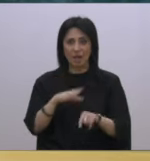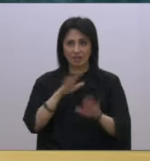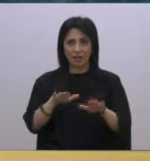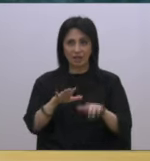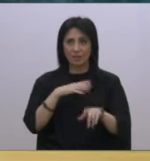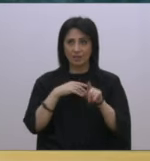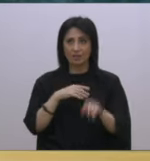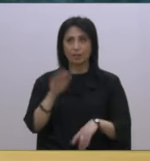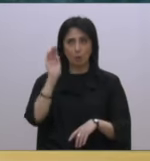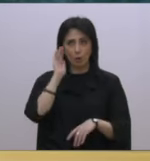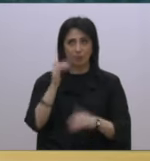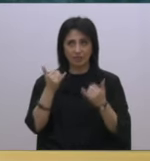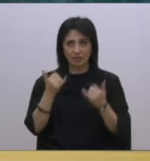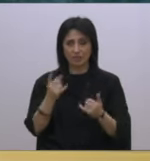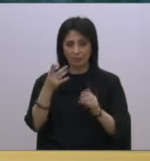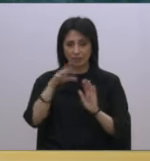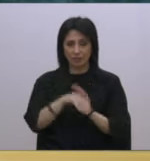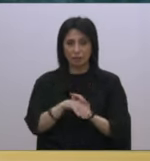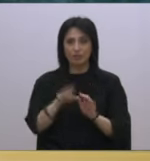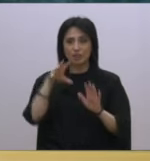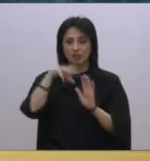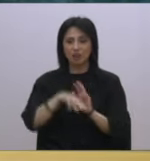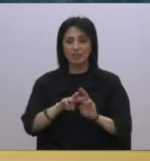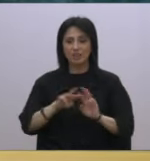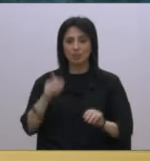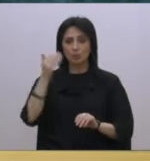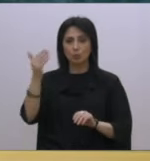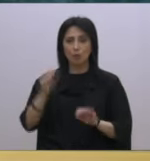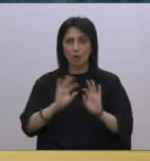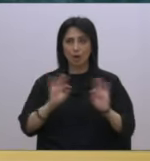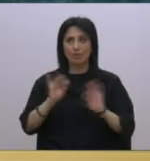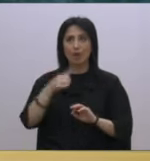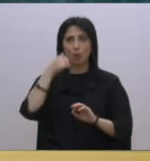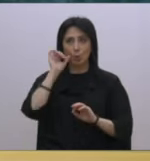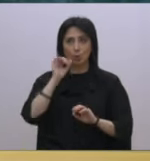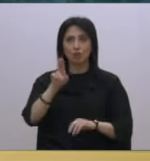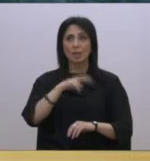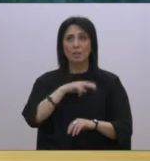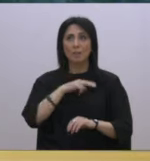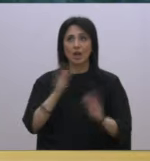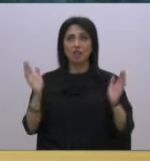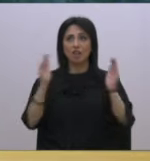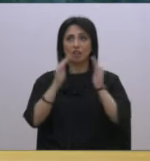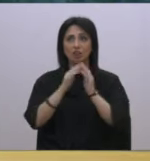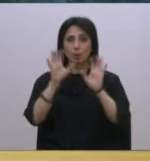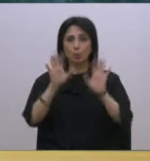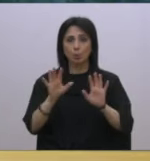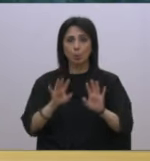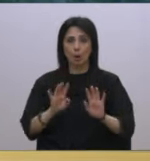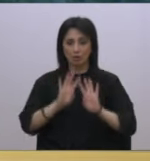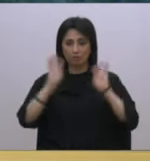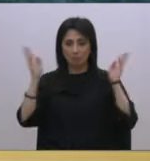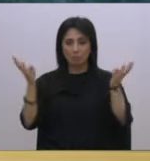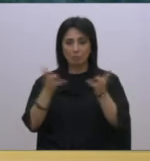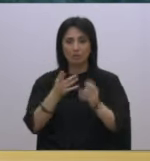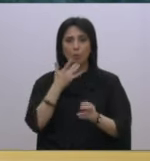кен, мой смене, дрес мачори, шиас акциамисус, ганц хадеба, кушин, мохта, парламент, шеноби, сукано, но пикети реба,